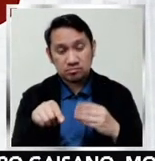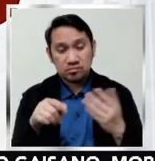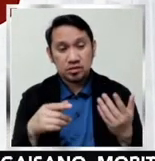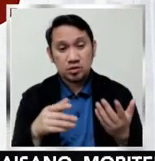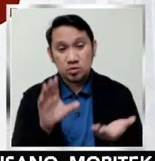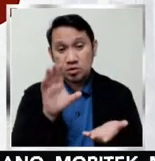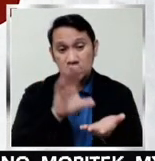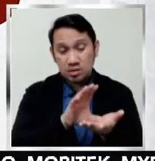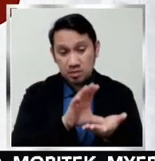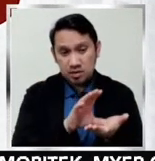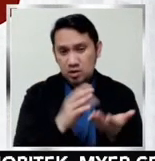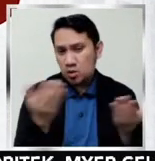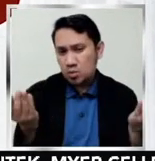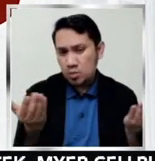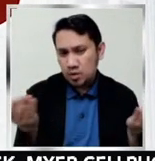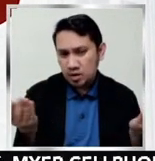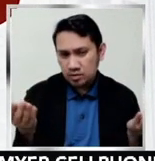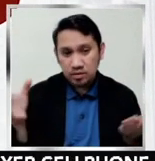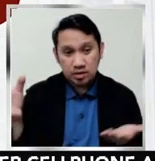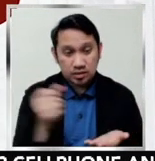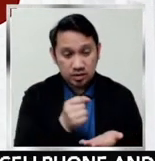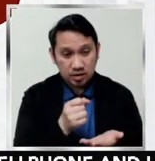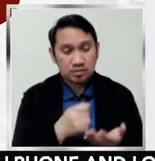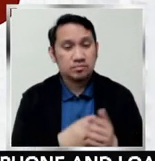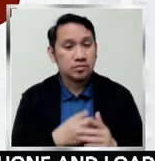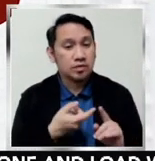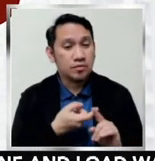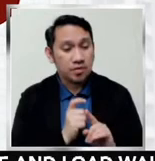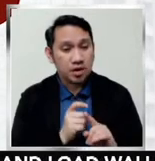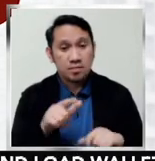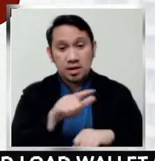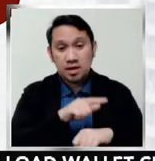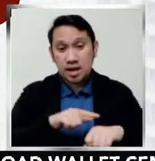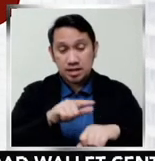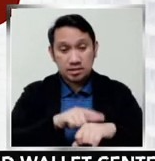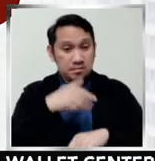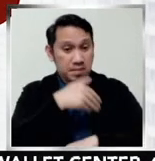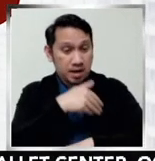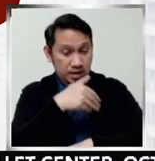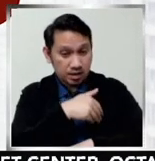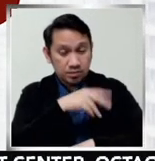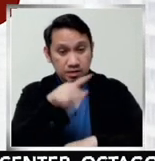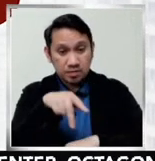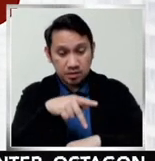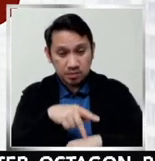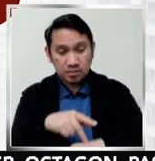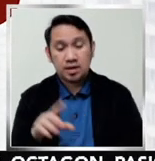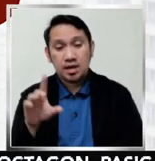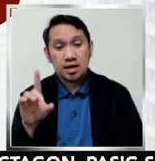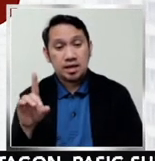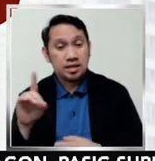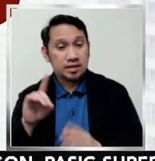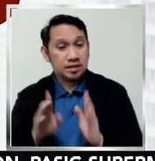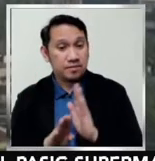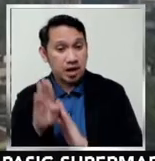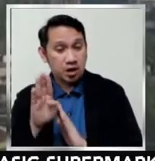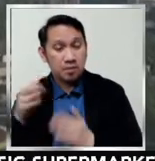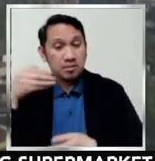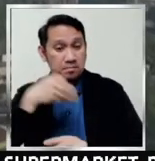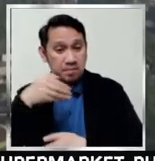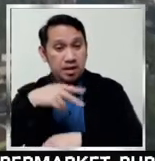Maharlika Investment Fund magmumula sa Land Bank of the Philippines, Development Bank of the Philippines at National